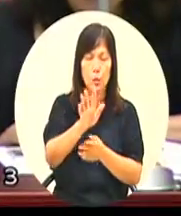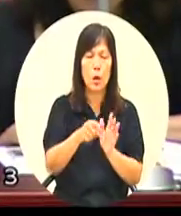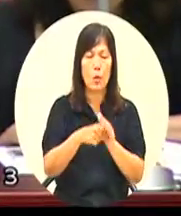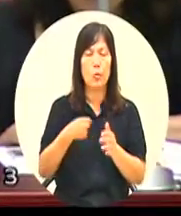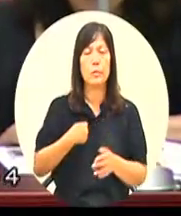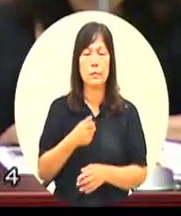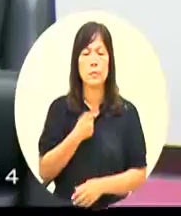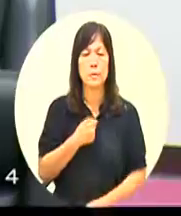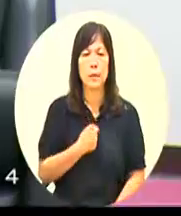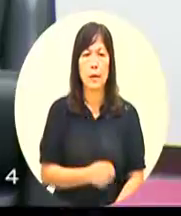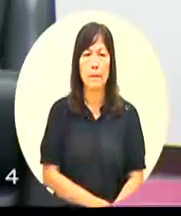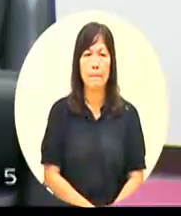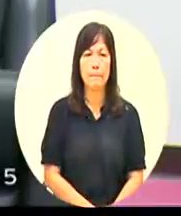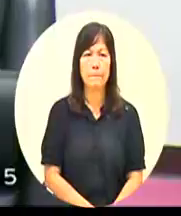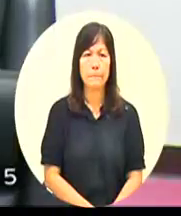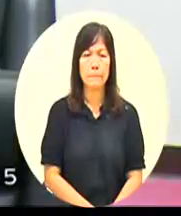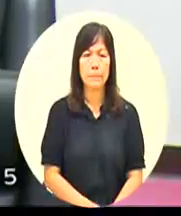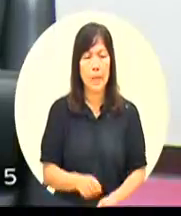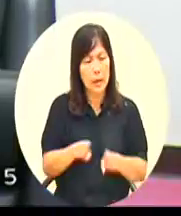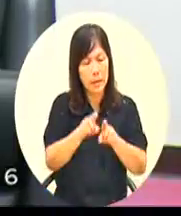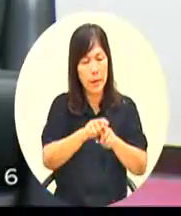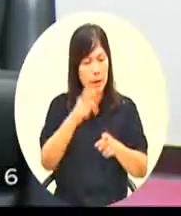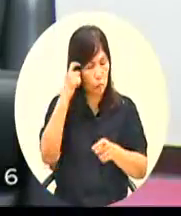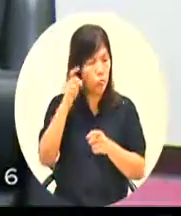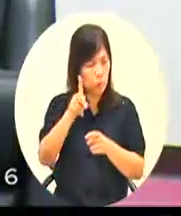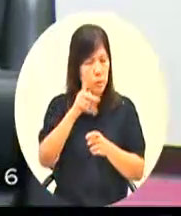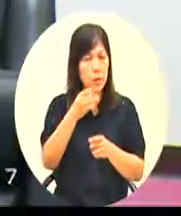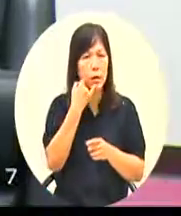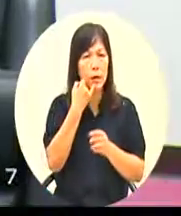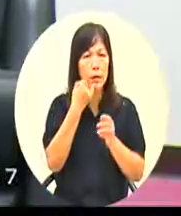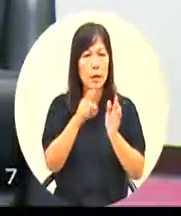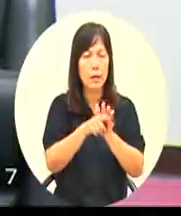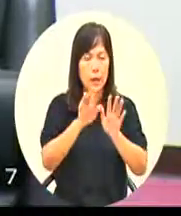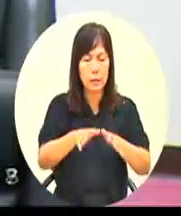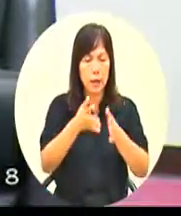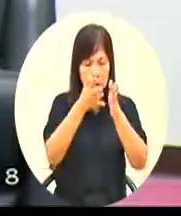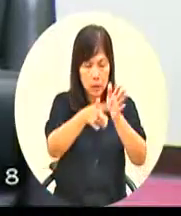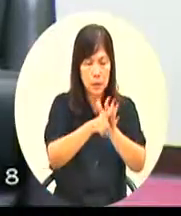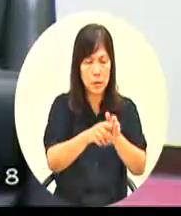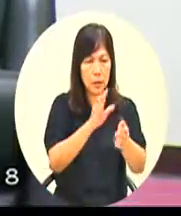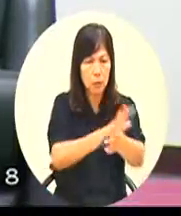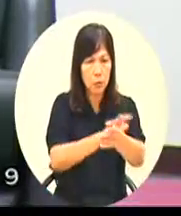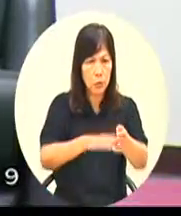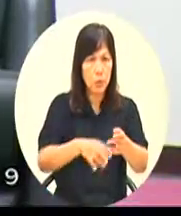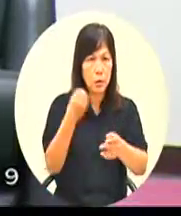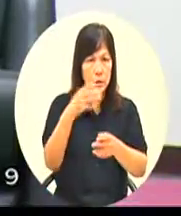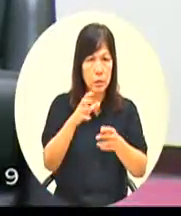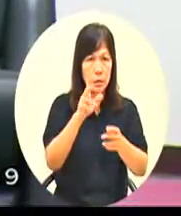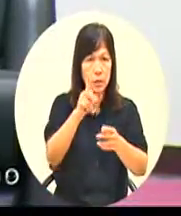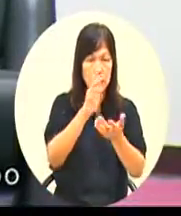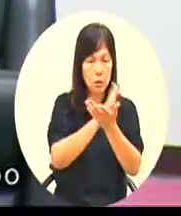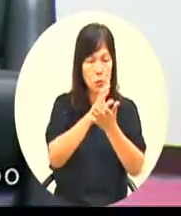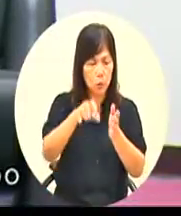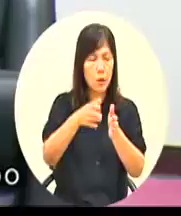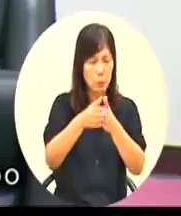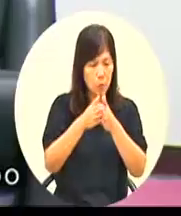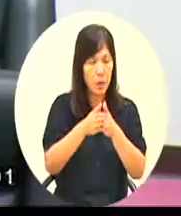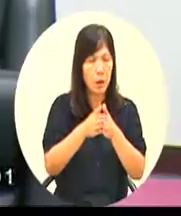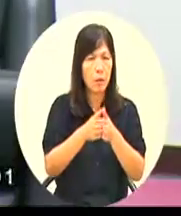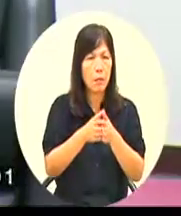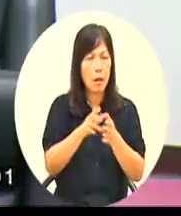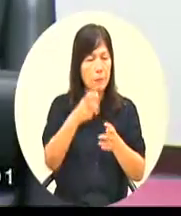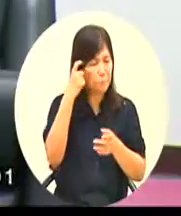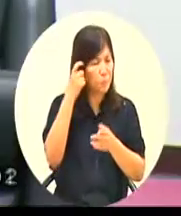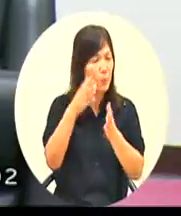知道， 民众应该可以多利用。 局长反映的是左心图书馆的一个需要性，请你从这样的一个需要性去考